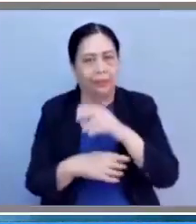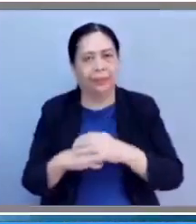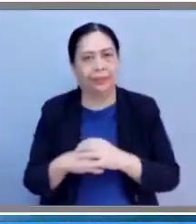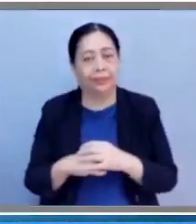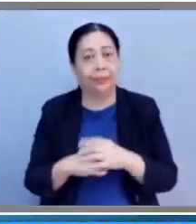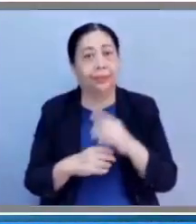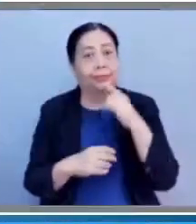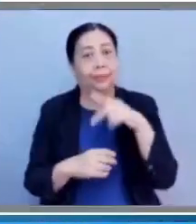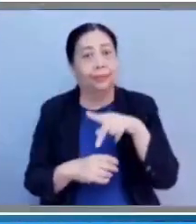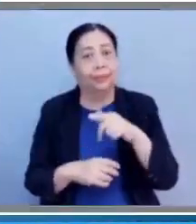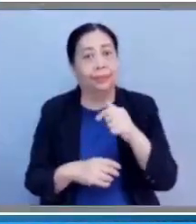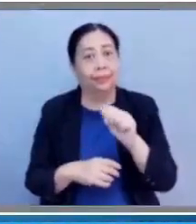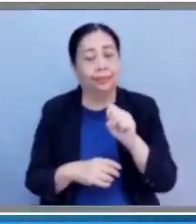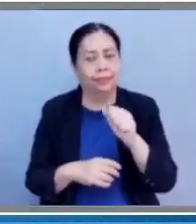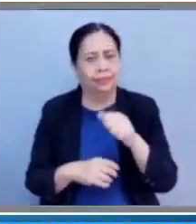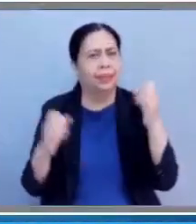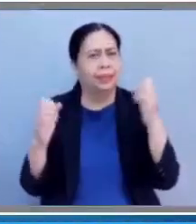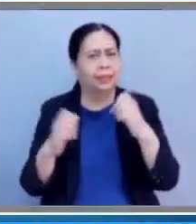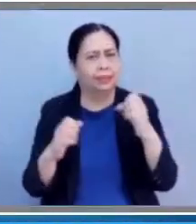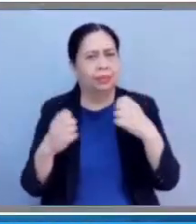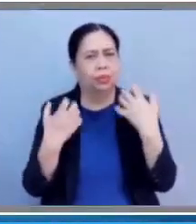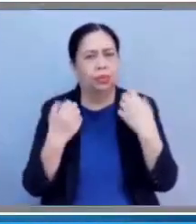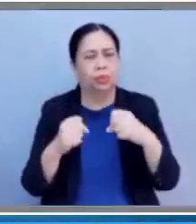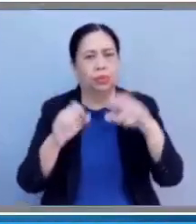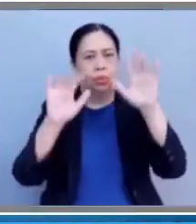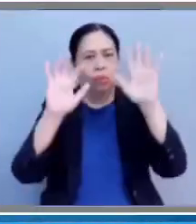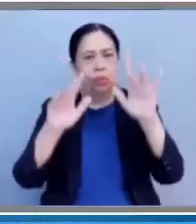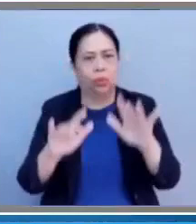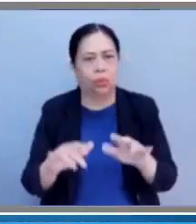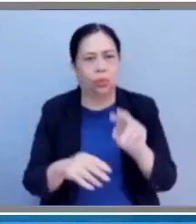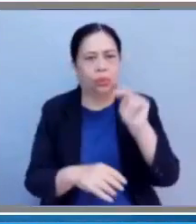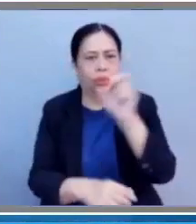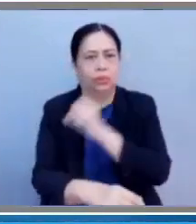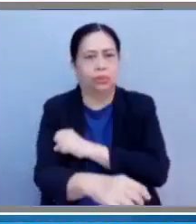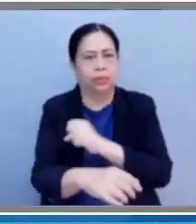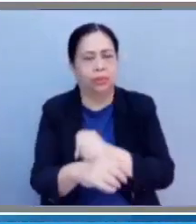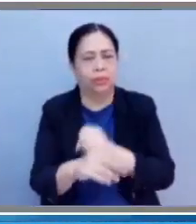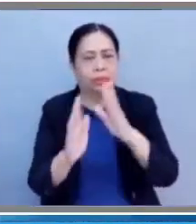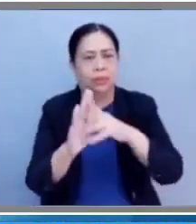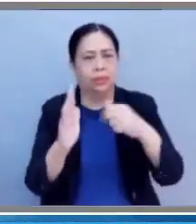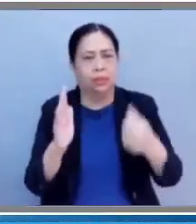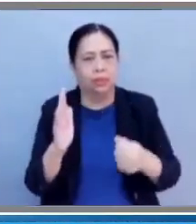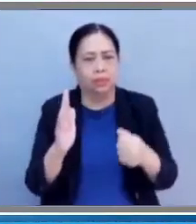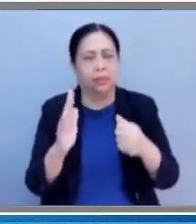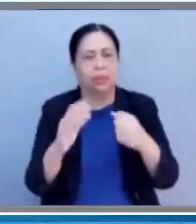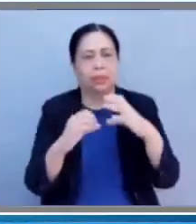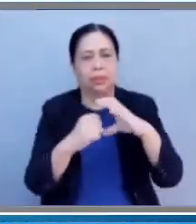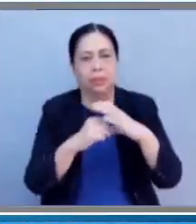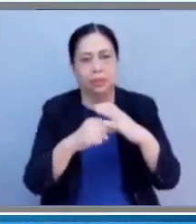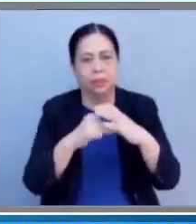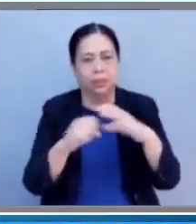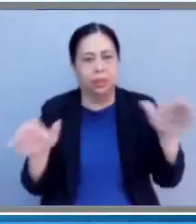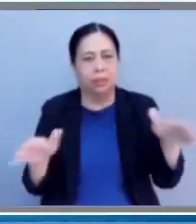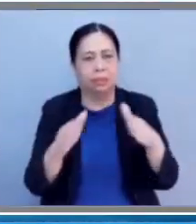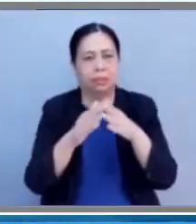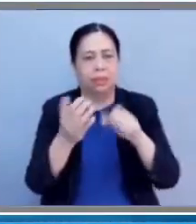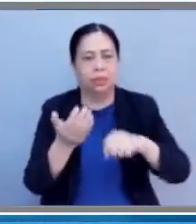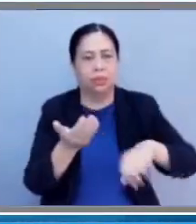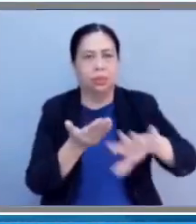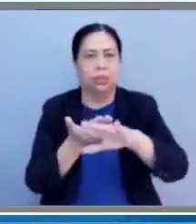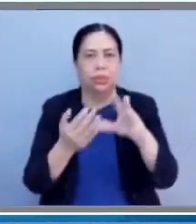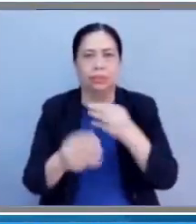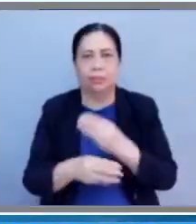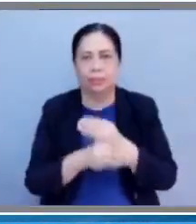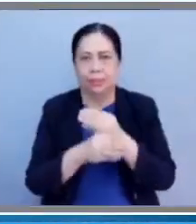PAGASA, asahan ang malalakas na ulan sa Northern Samar, Catanduanes, Camarines Sur, Albay, Sorsogon at